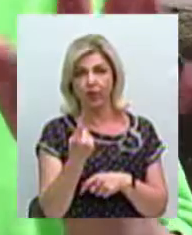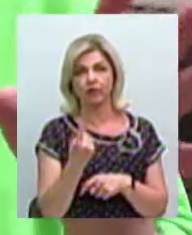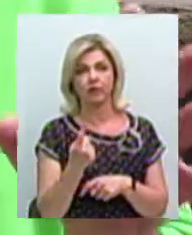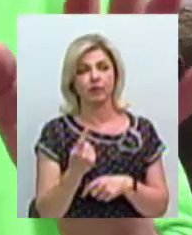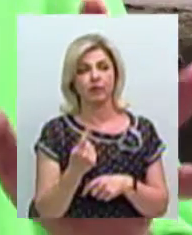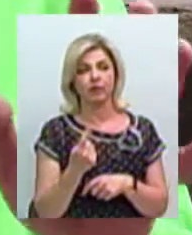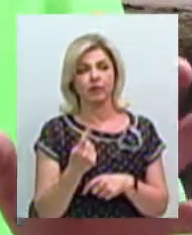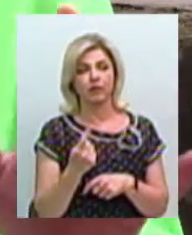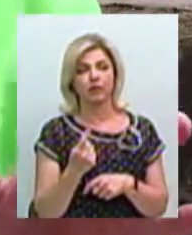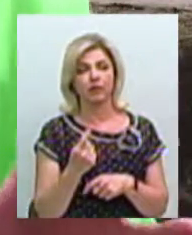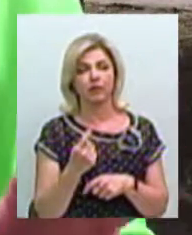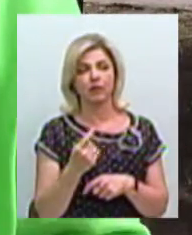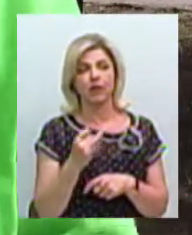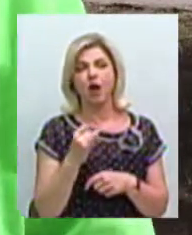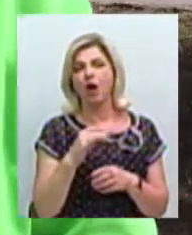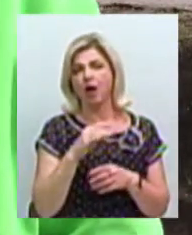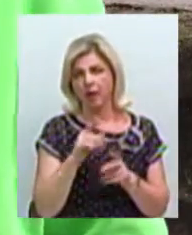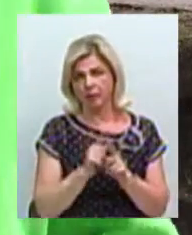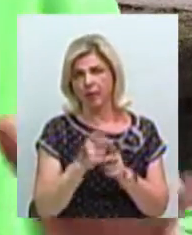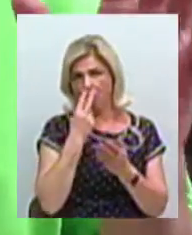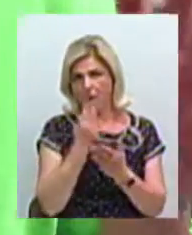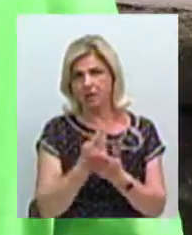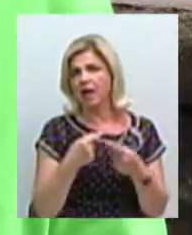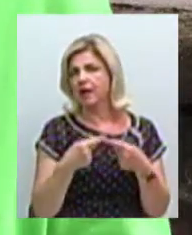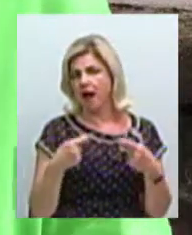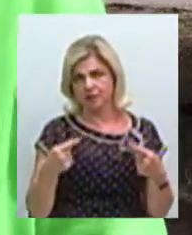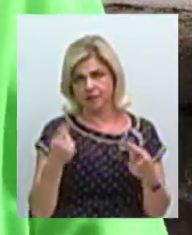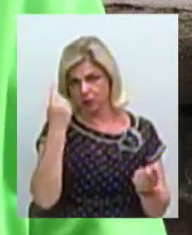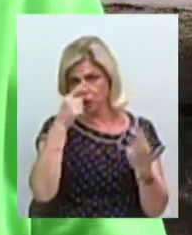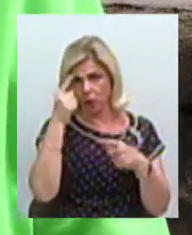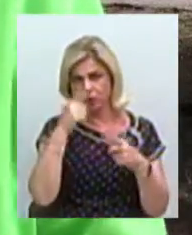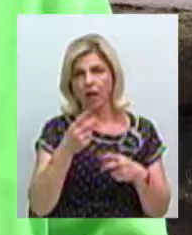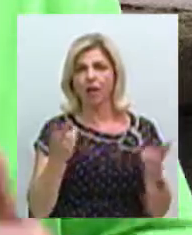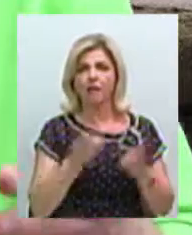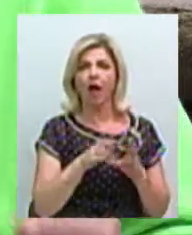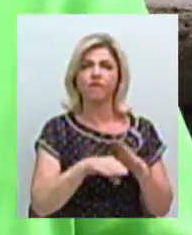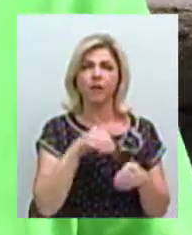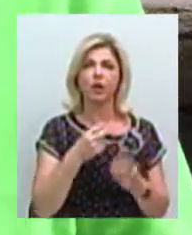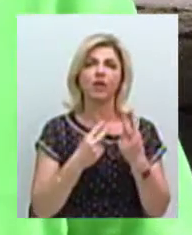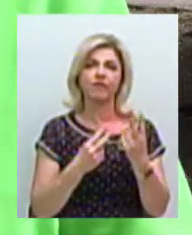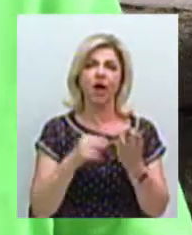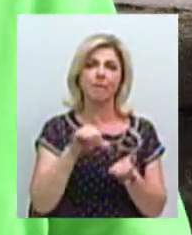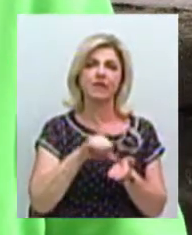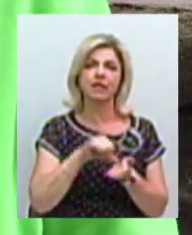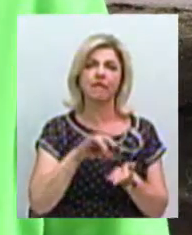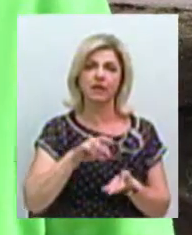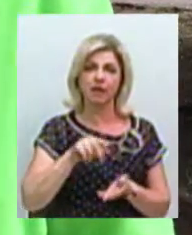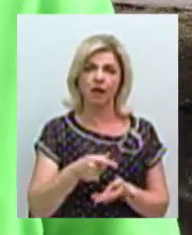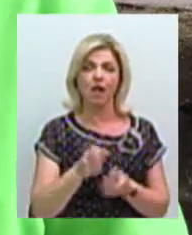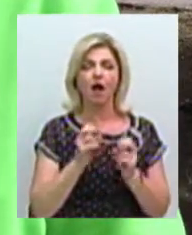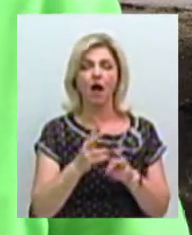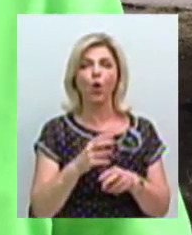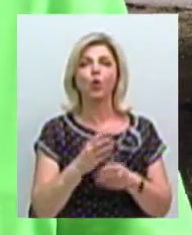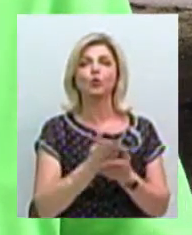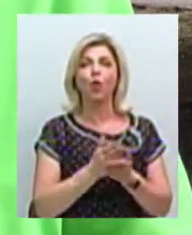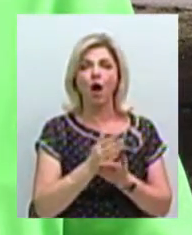Там подається під різними соусами, або потрібно вибрати двох представників, наприклад, як зараз «Слуги народу»,